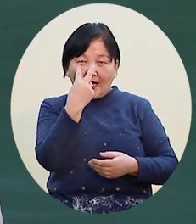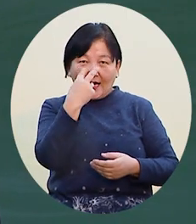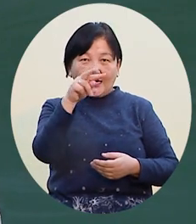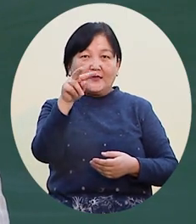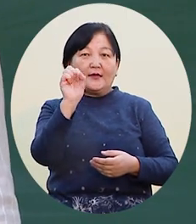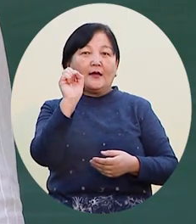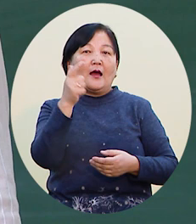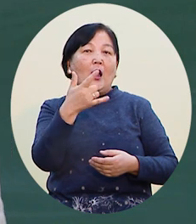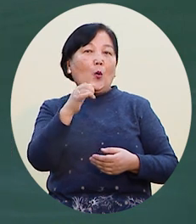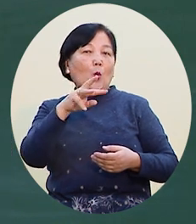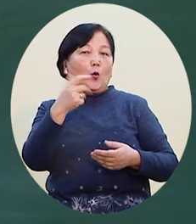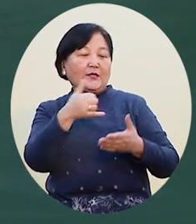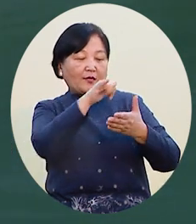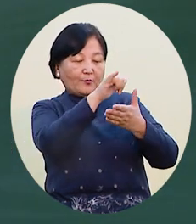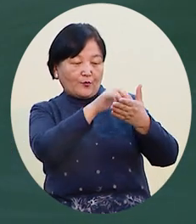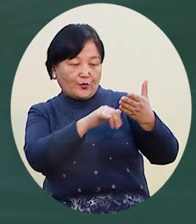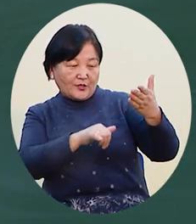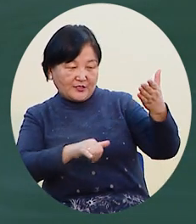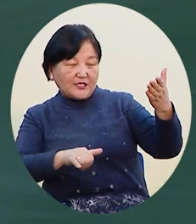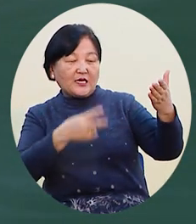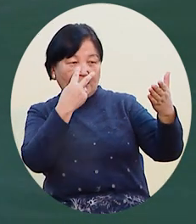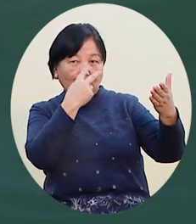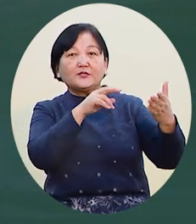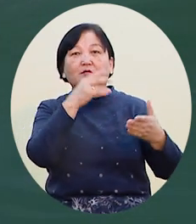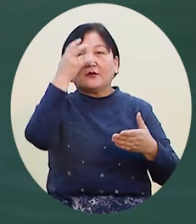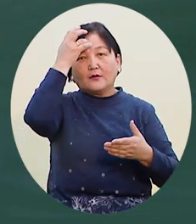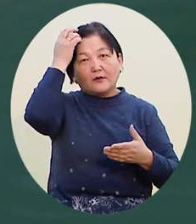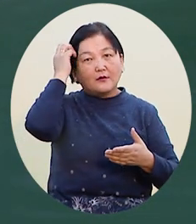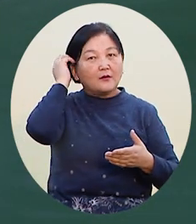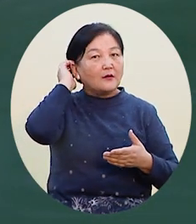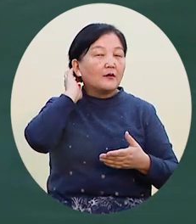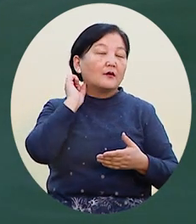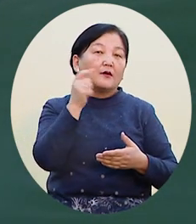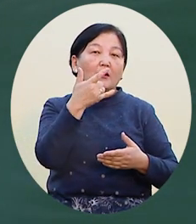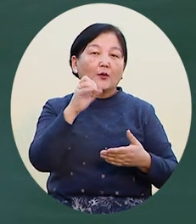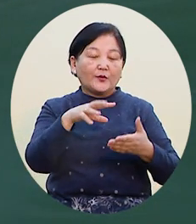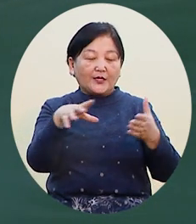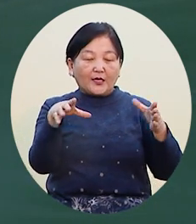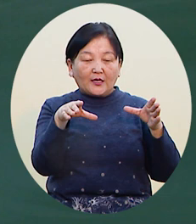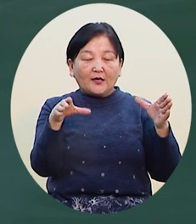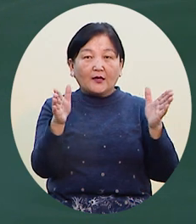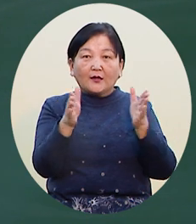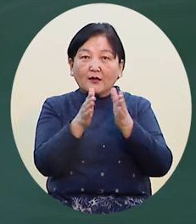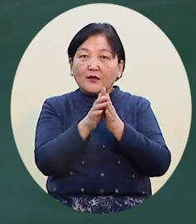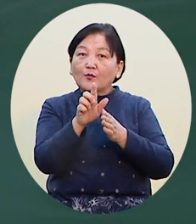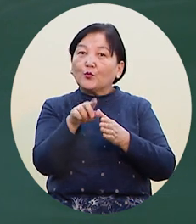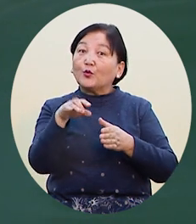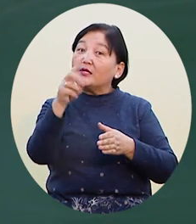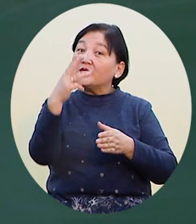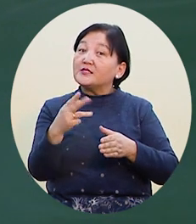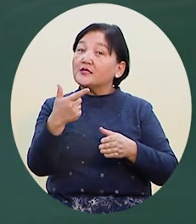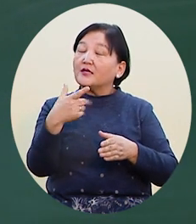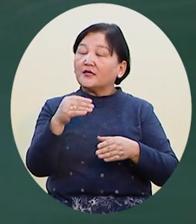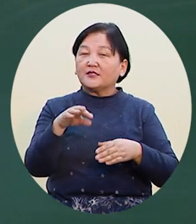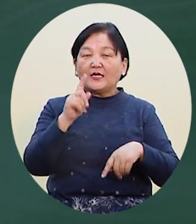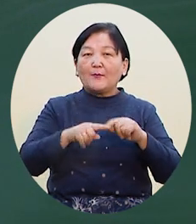агуулгын бүтцээр одоо багш нь задлаж үтсэн байгаа. За энэ агуулгын бүтц гэдгийг та нар өмнөх хичээлэрээ багш нар нь бол